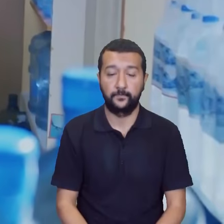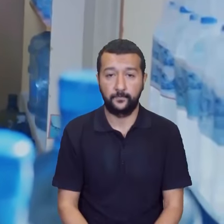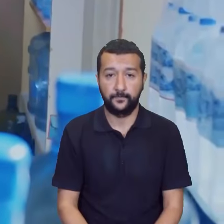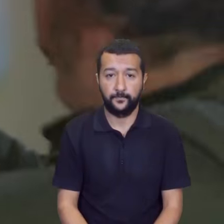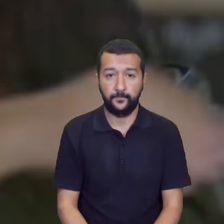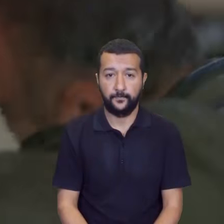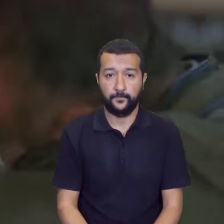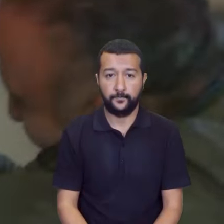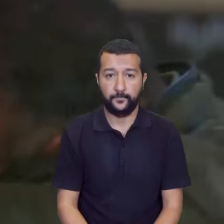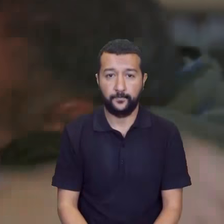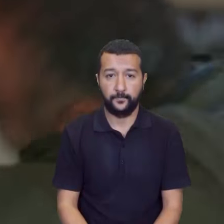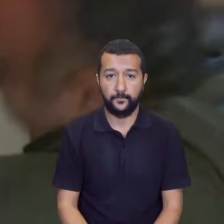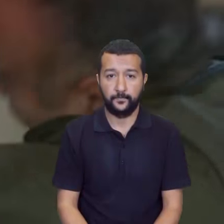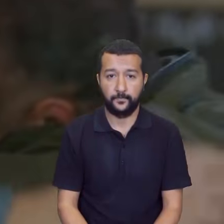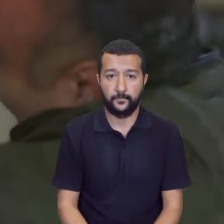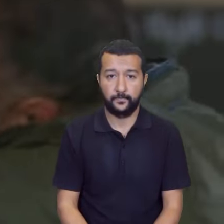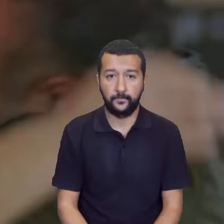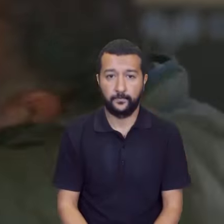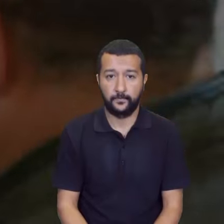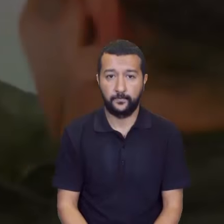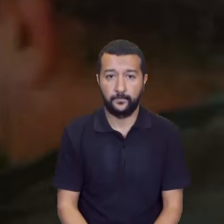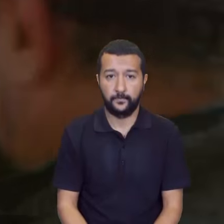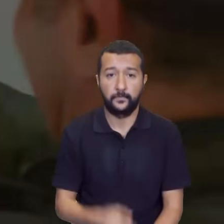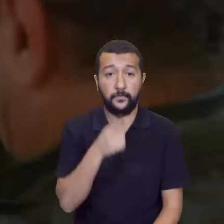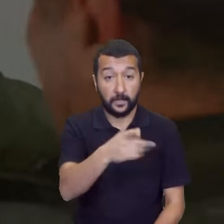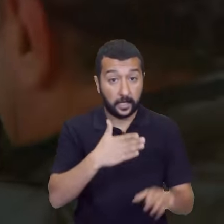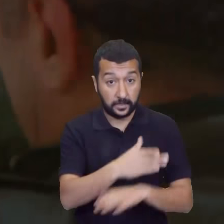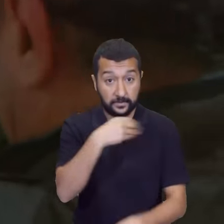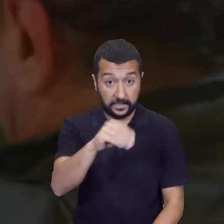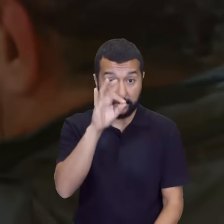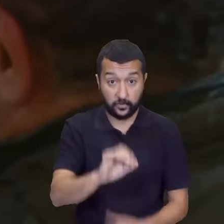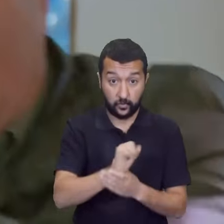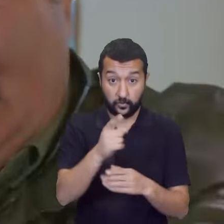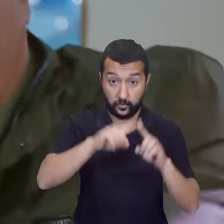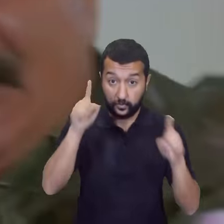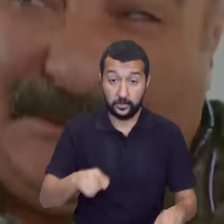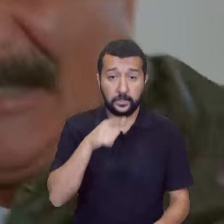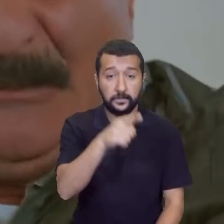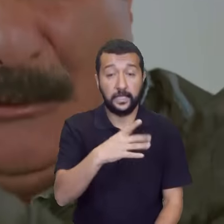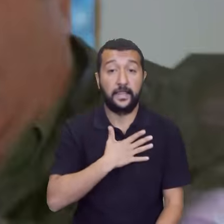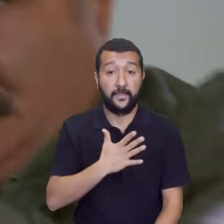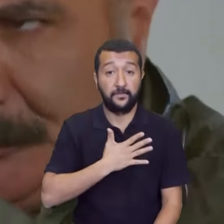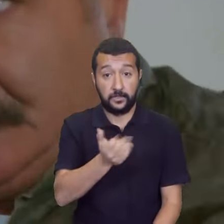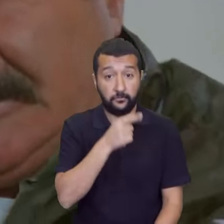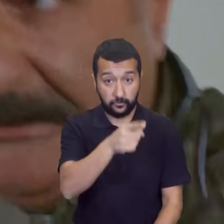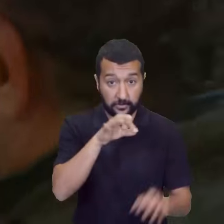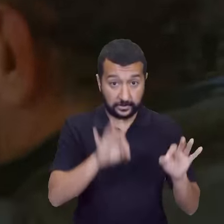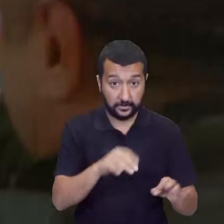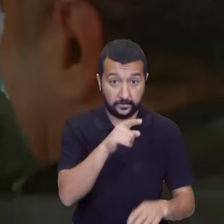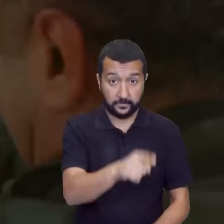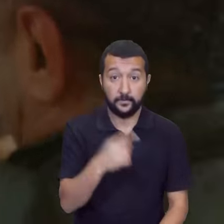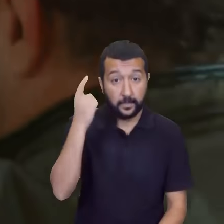yasladı, parmaklarını boğazının ortasına bastırıyor. Harbiden satacağım musta dükkanı. Oğlum sen nefes alabiliyor musun bu durumda?